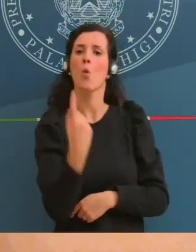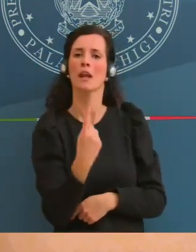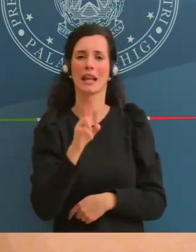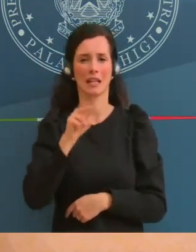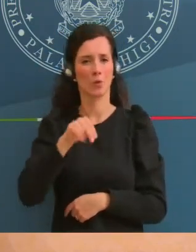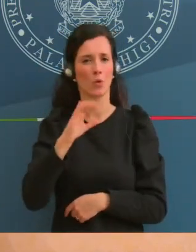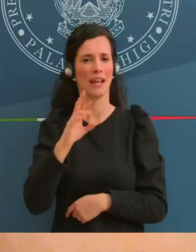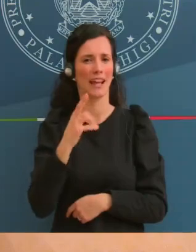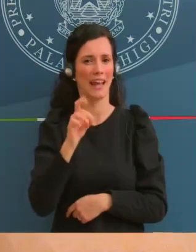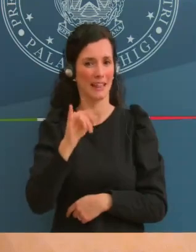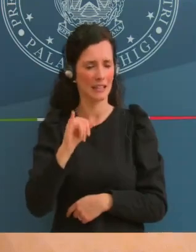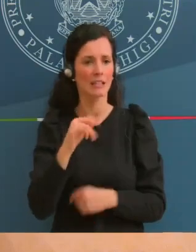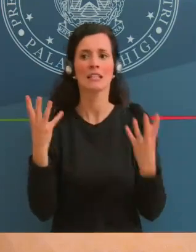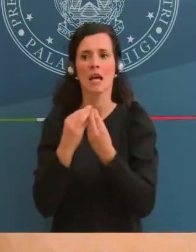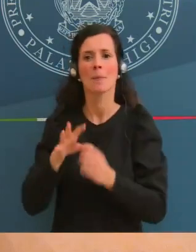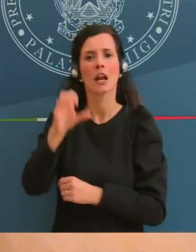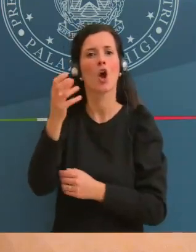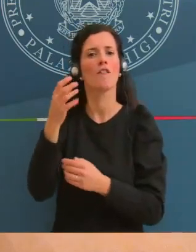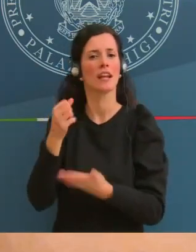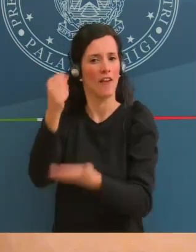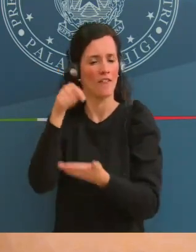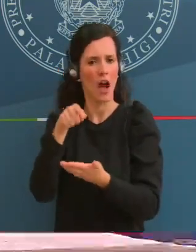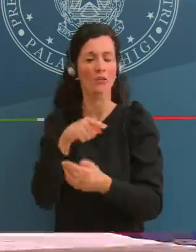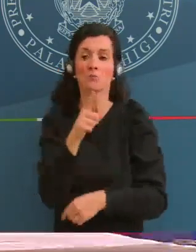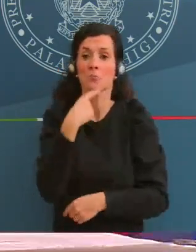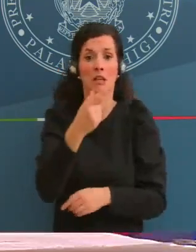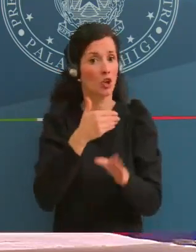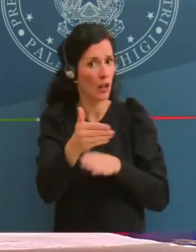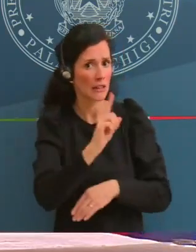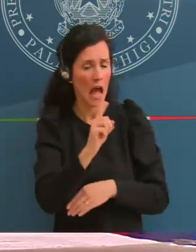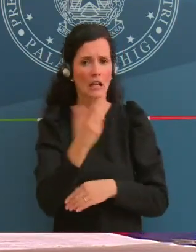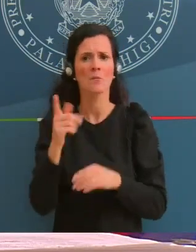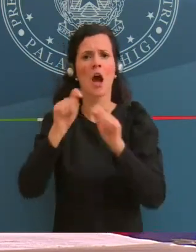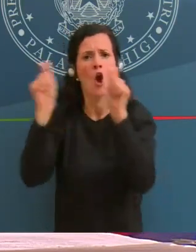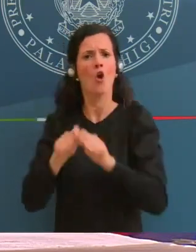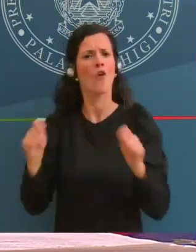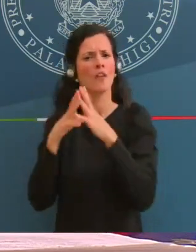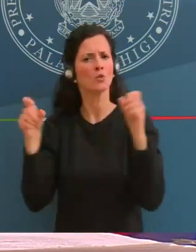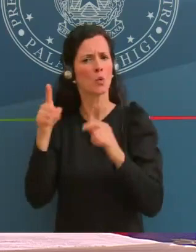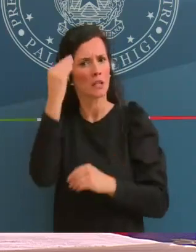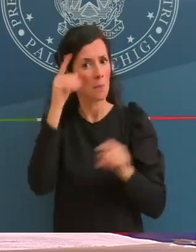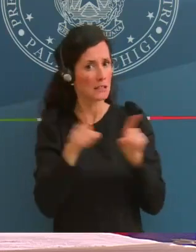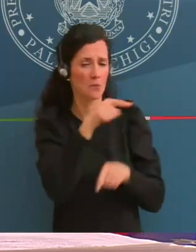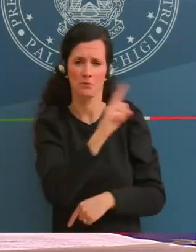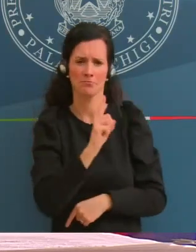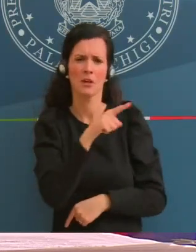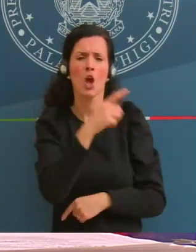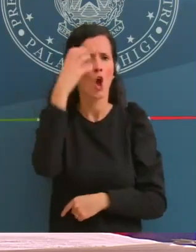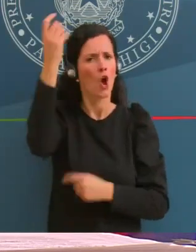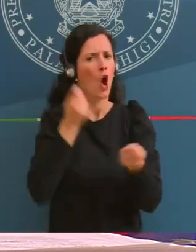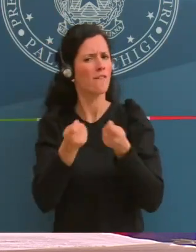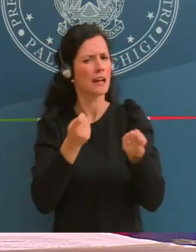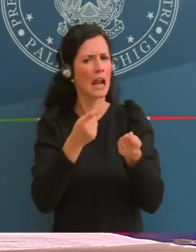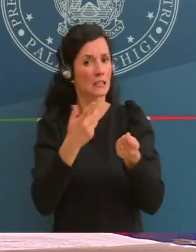governance ci sono dei punti fermi grazie anche le accidenti quanti domande allora per